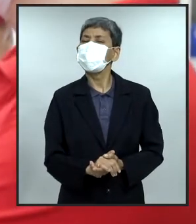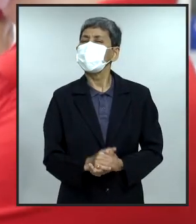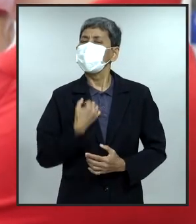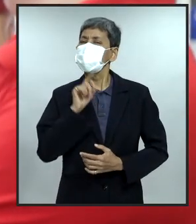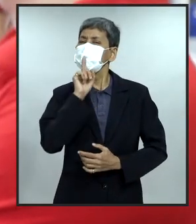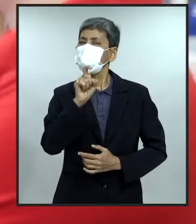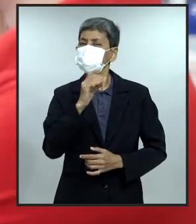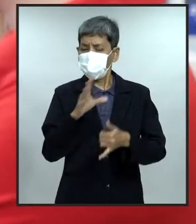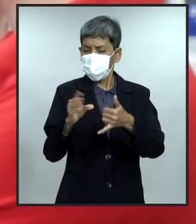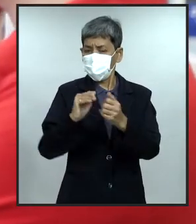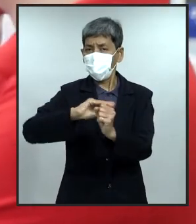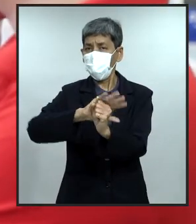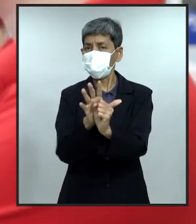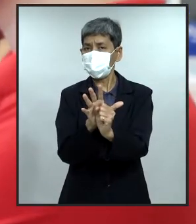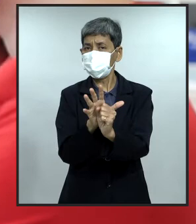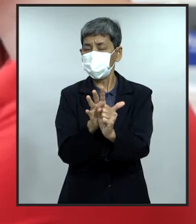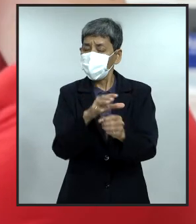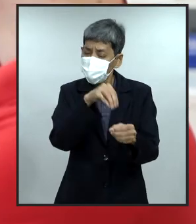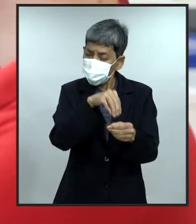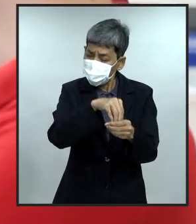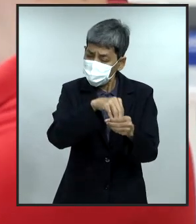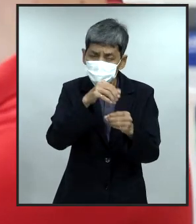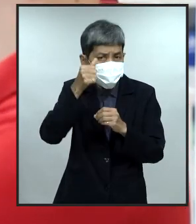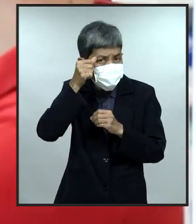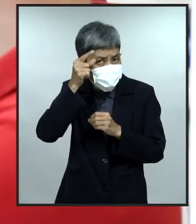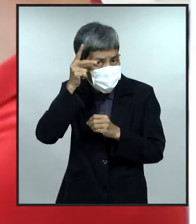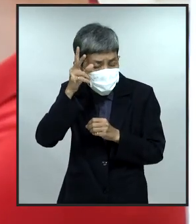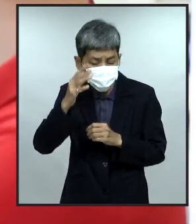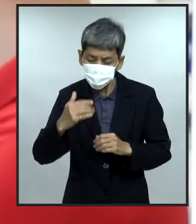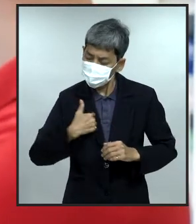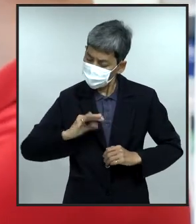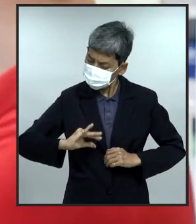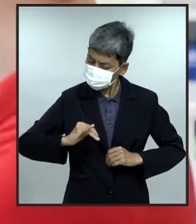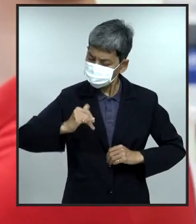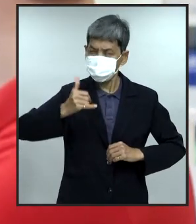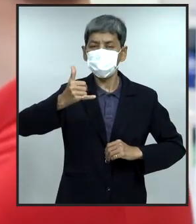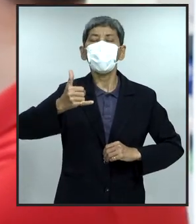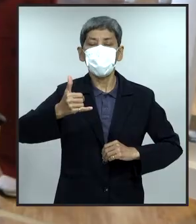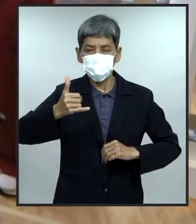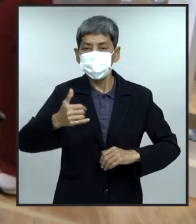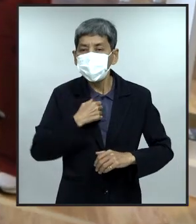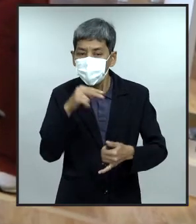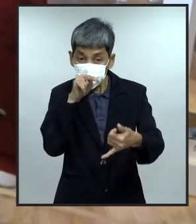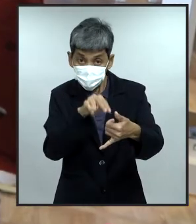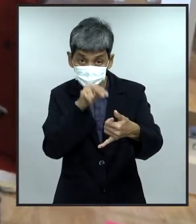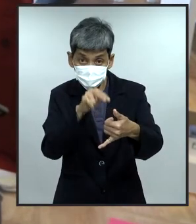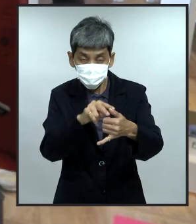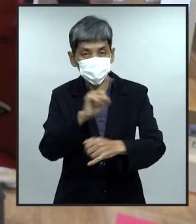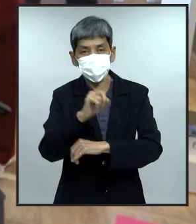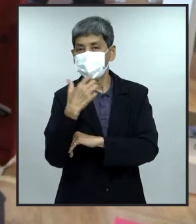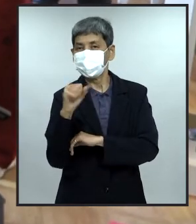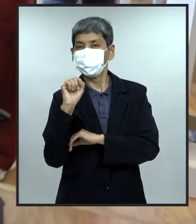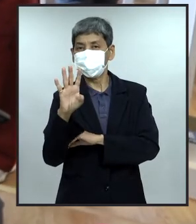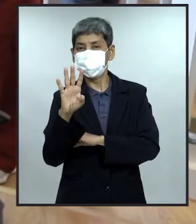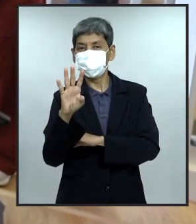ถ้าสมมติเขาติดโควิดมาเนี่ยเขาต้องมาพักฟื้นที่ประมาณสักกี่วันก่อนร่างกายจะดีขึ้น ปกติแล้วก็จะดูแล14วันภ